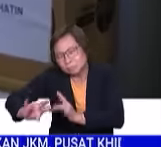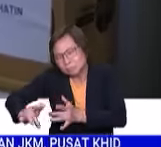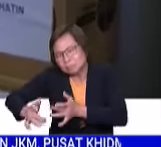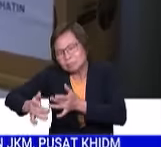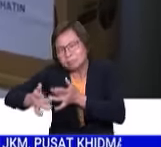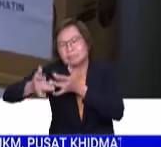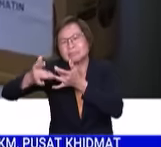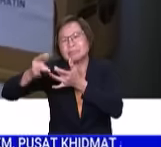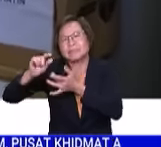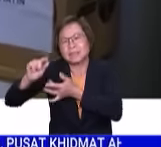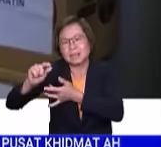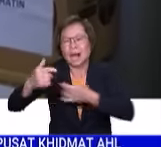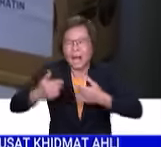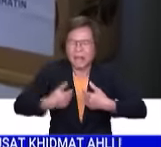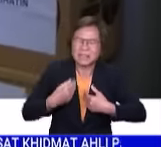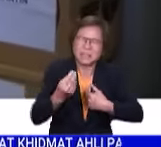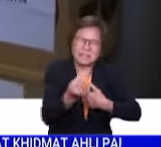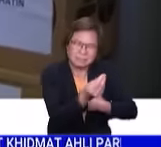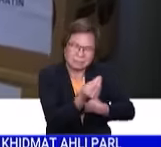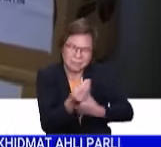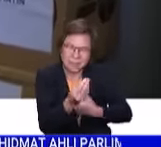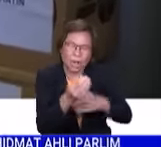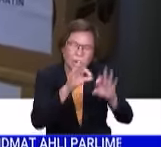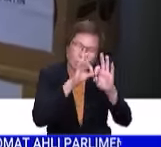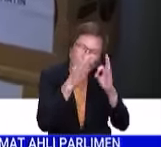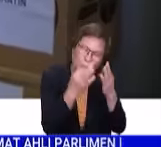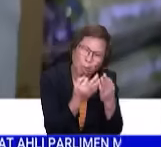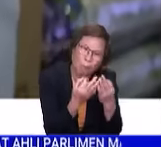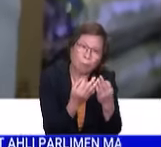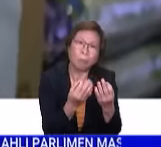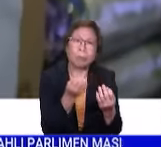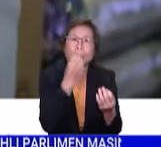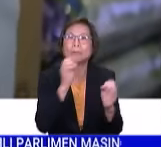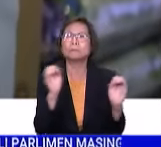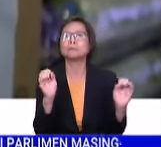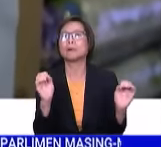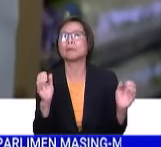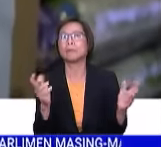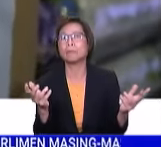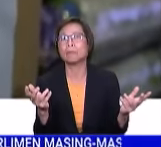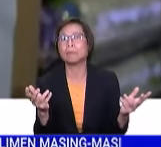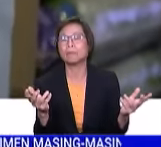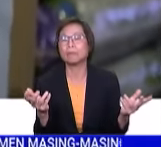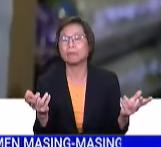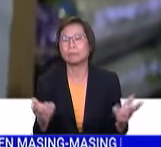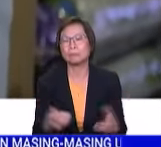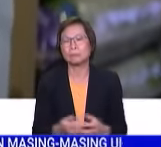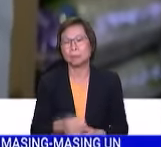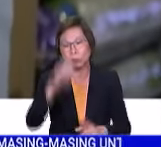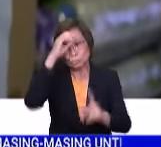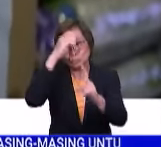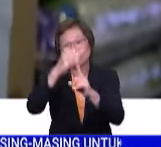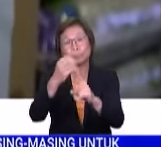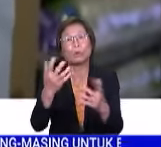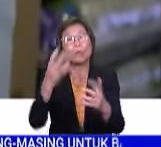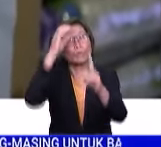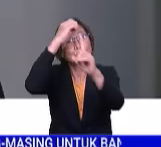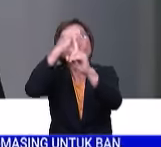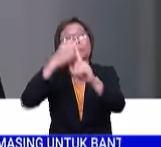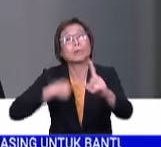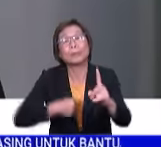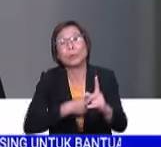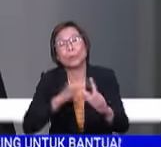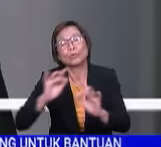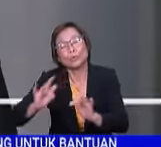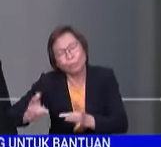mana ada segelintir keluarga yang terputus bekalan makanan. Jadi tujuan kami adalah untuk